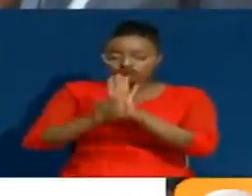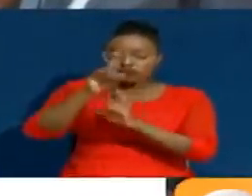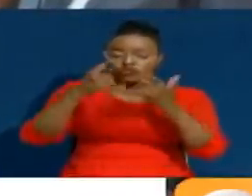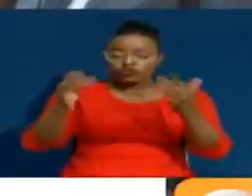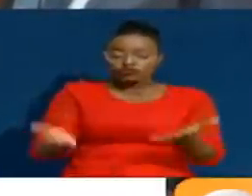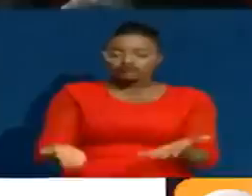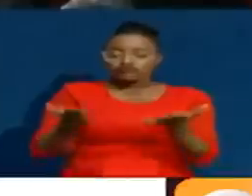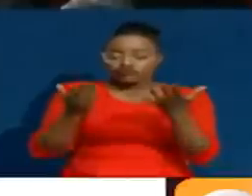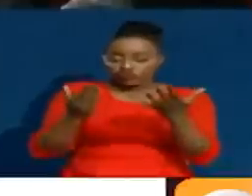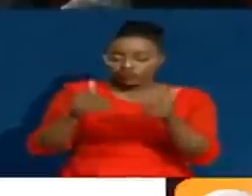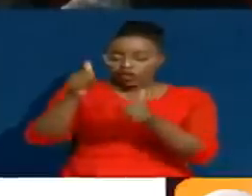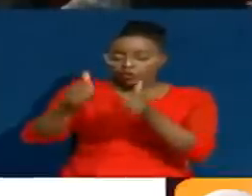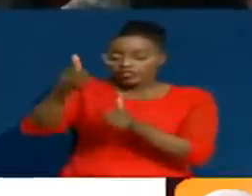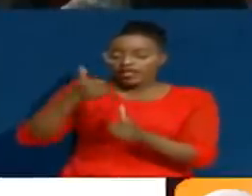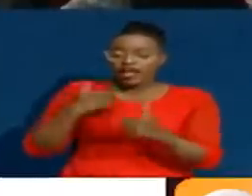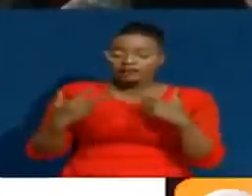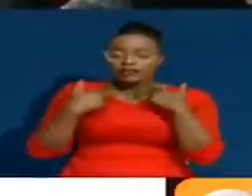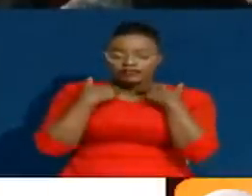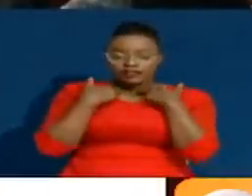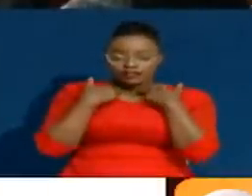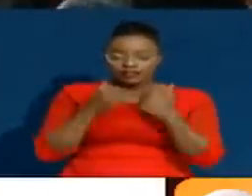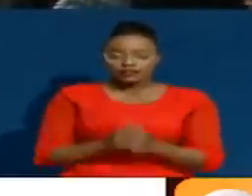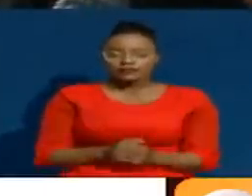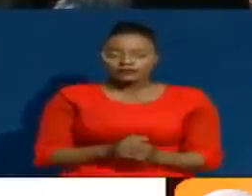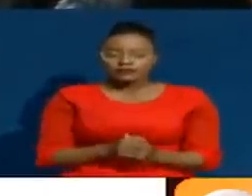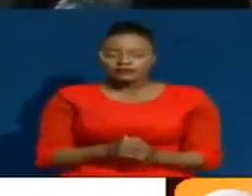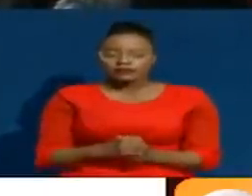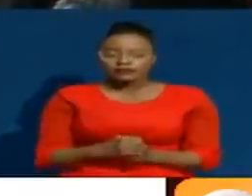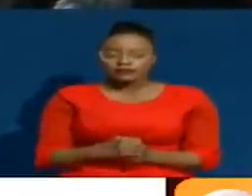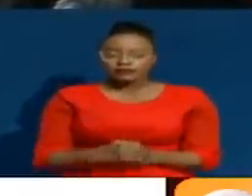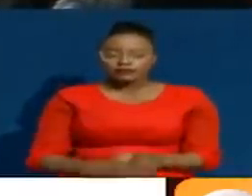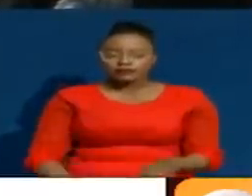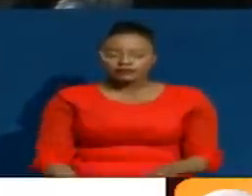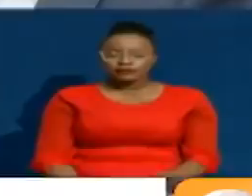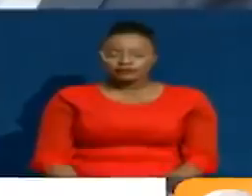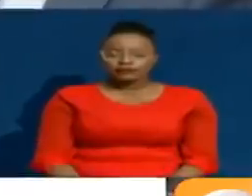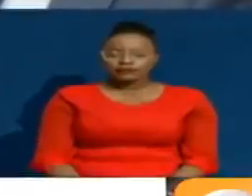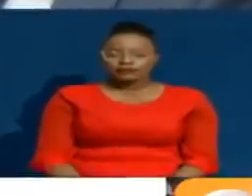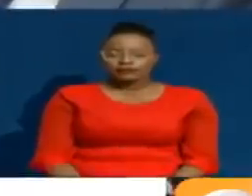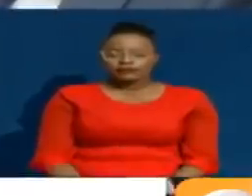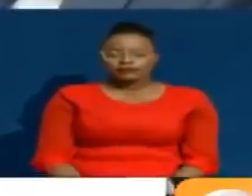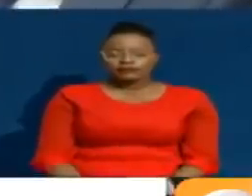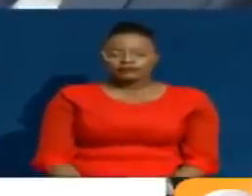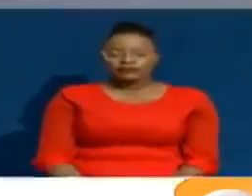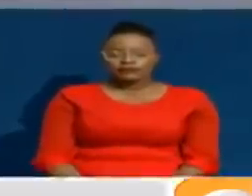kupiga jeki ile iliyokwama. Francis Gashuri, runinga ya Citizen.